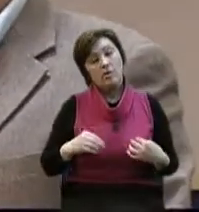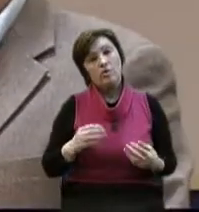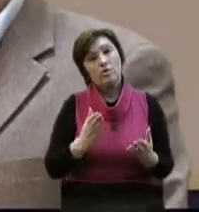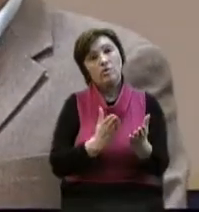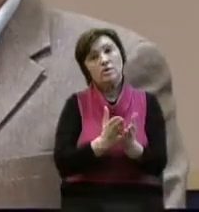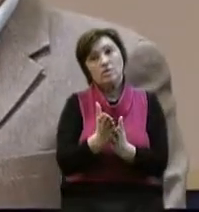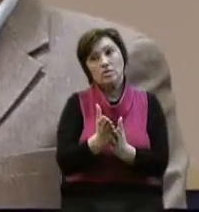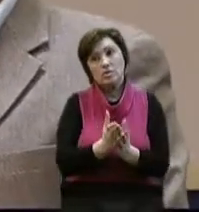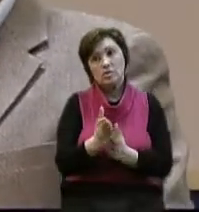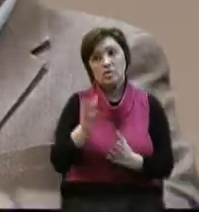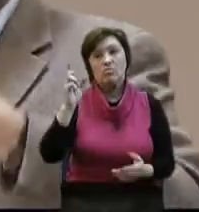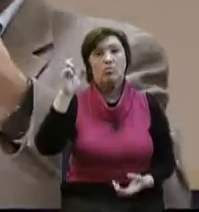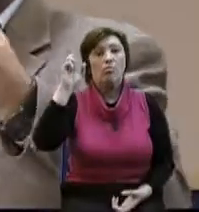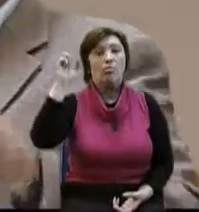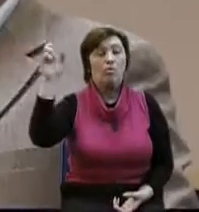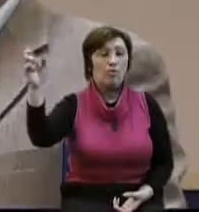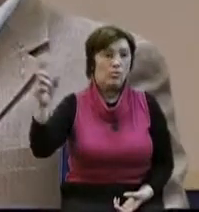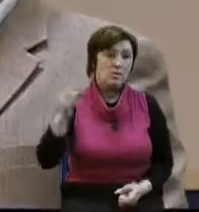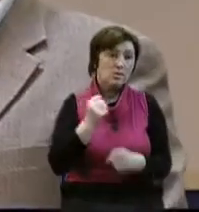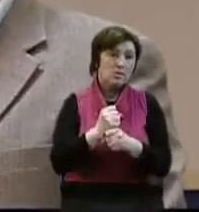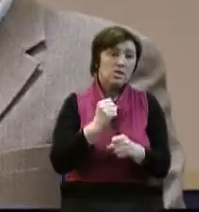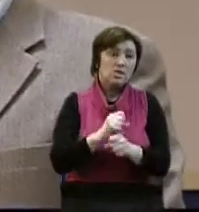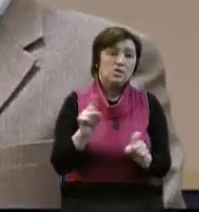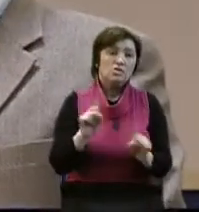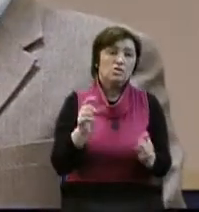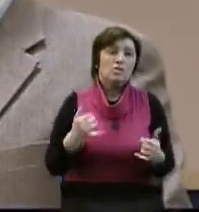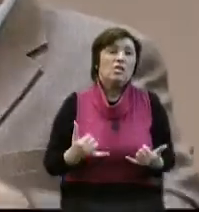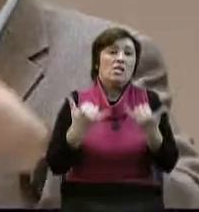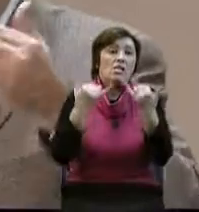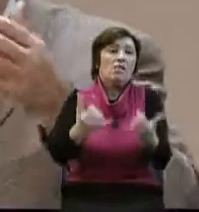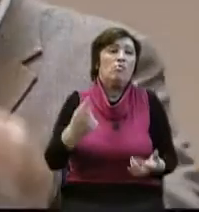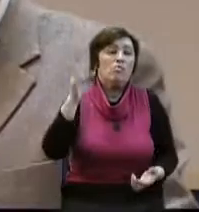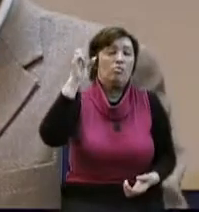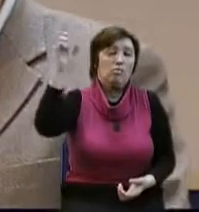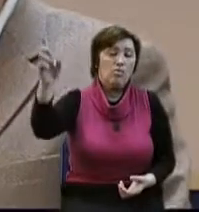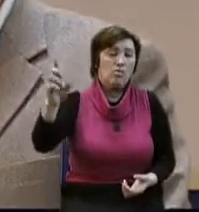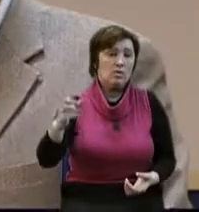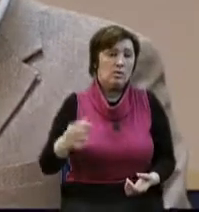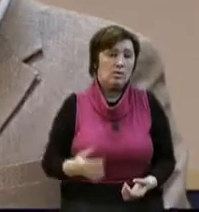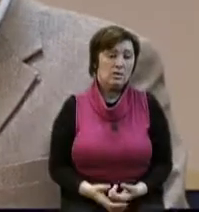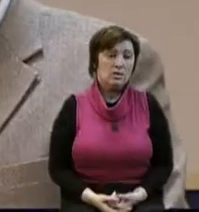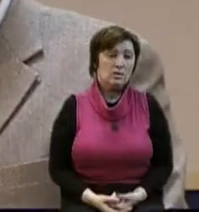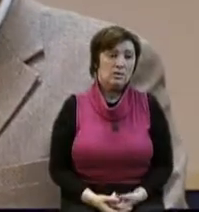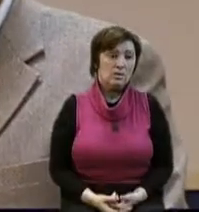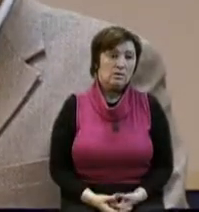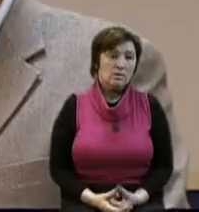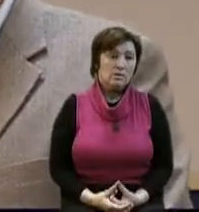Богу или делать что-то для Бога, ради Бога.